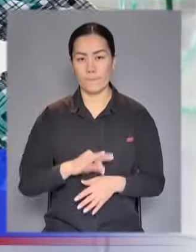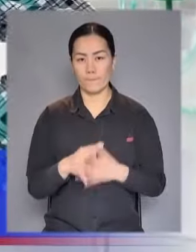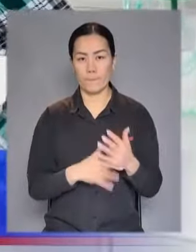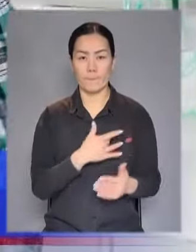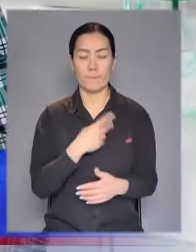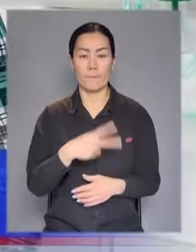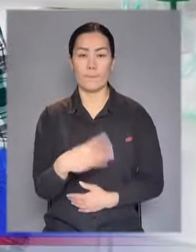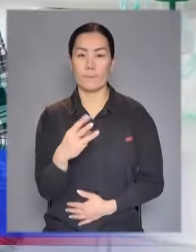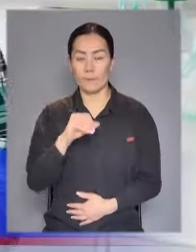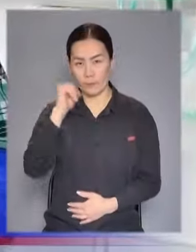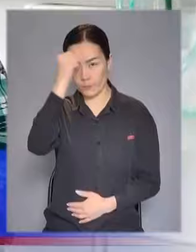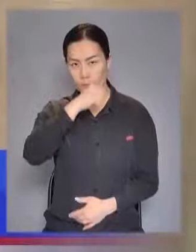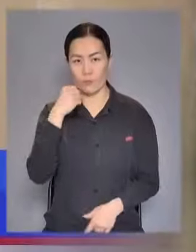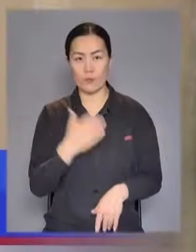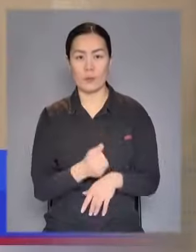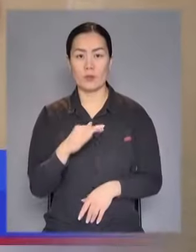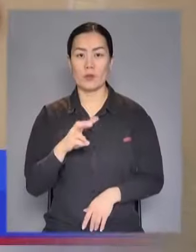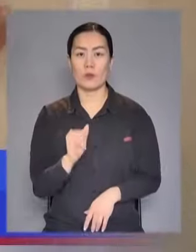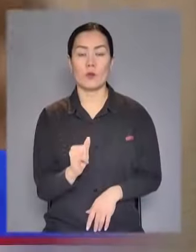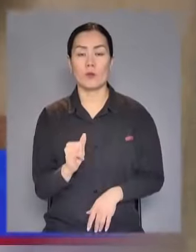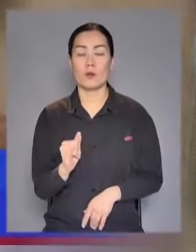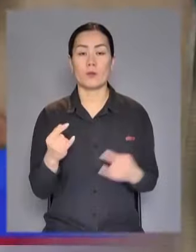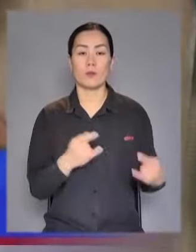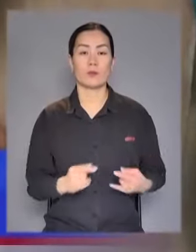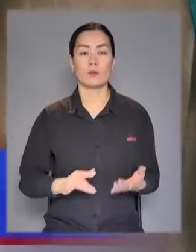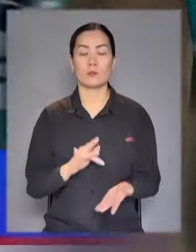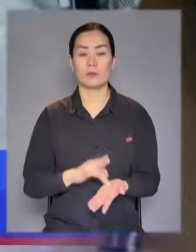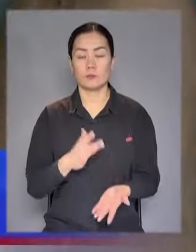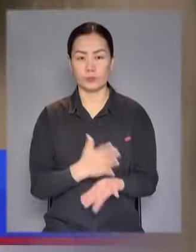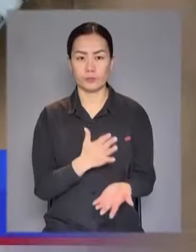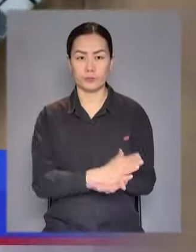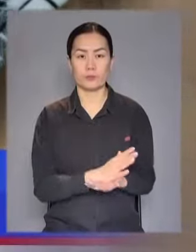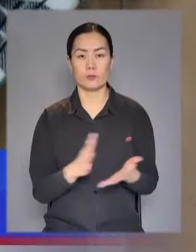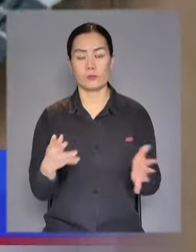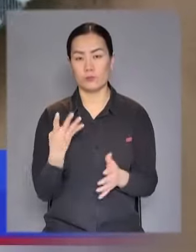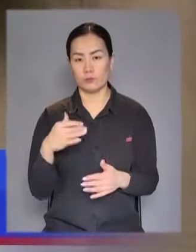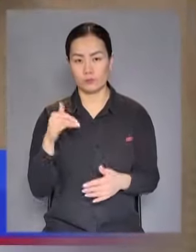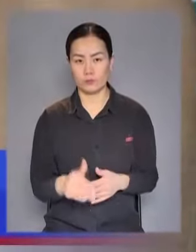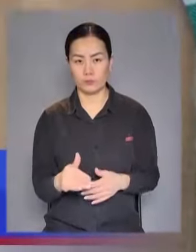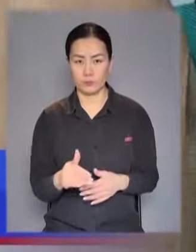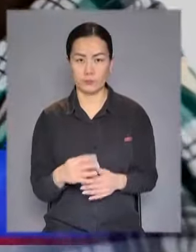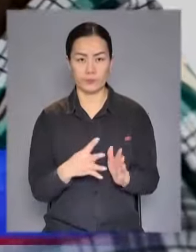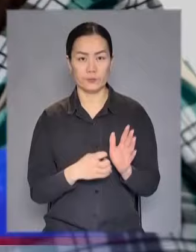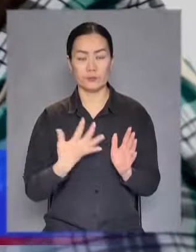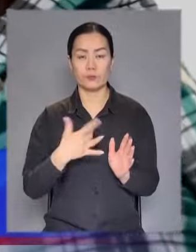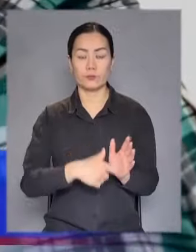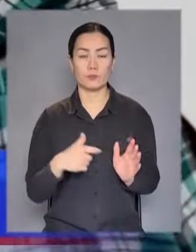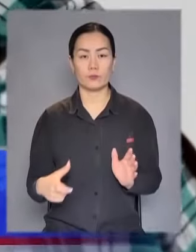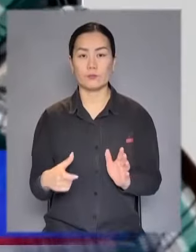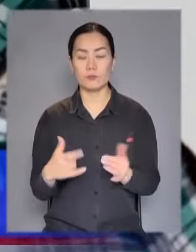За 2023 год в Атырауском областном кардиологическом центре прошли лечение более 4900